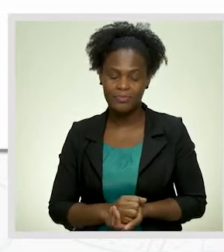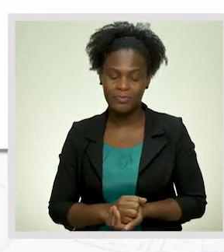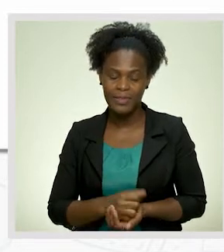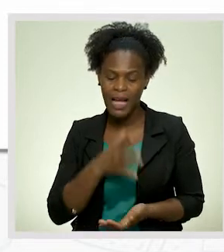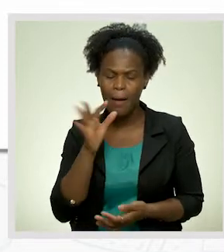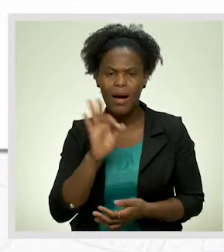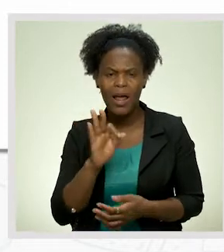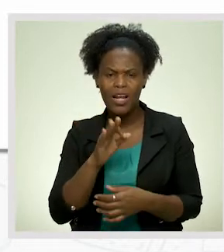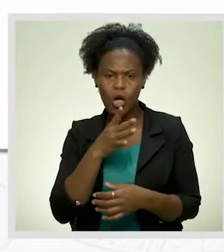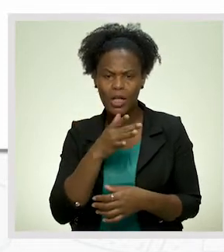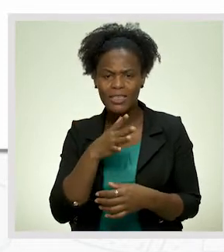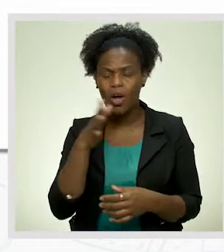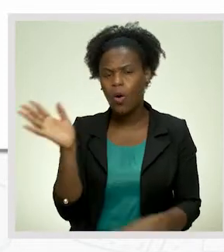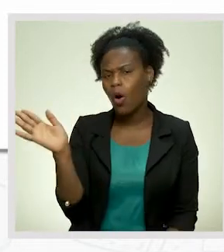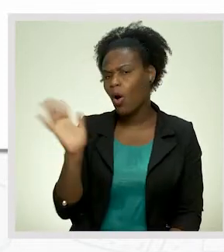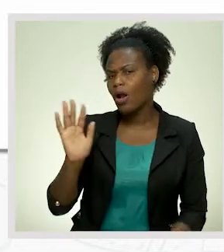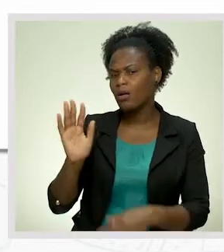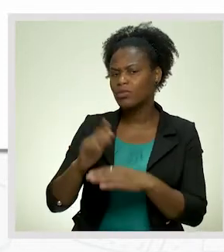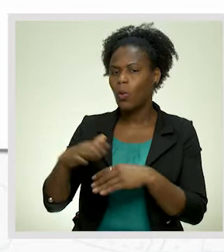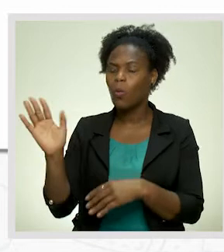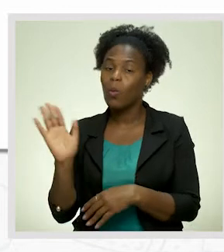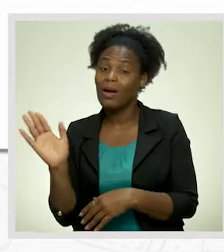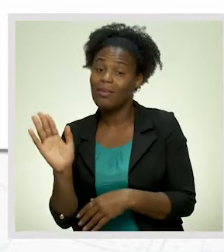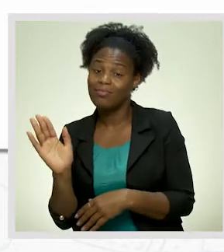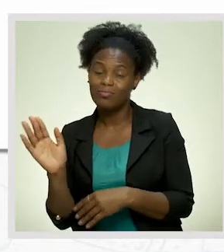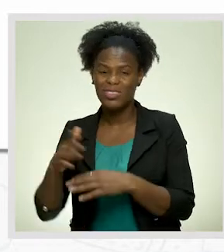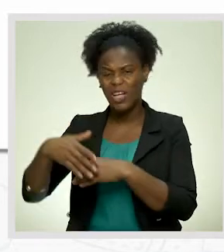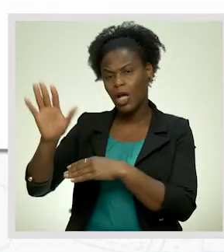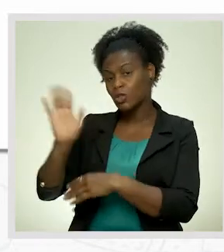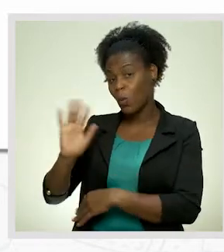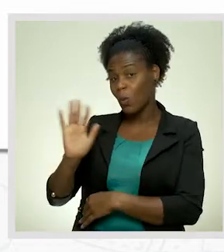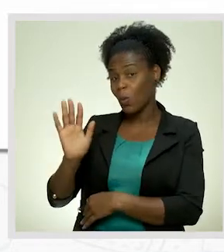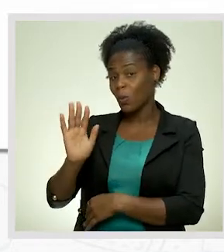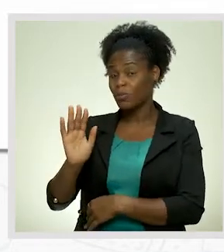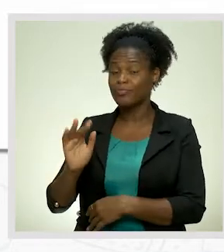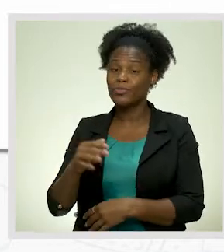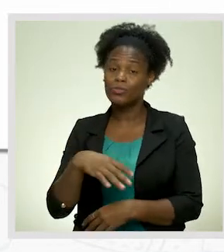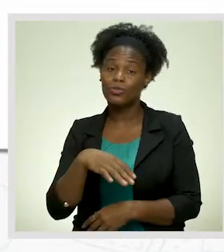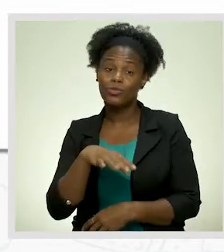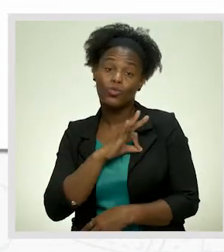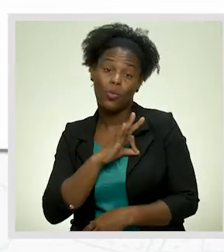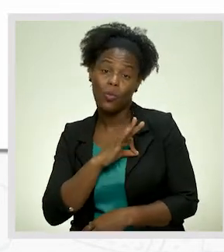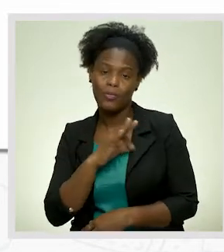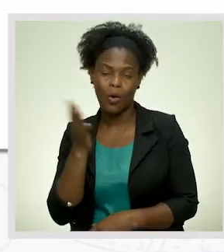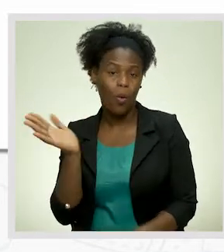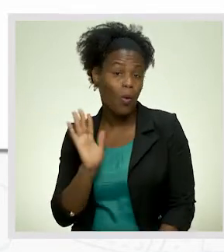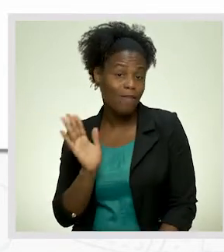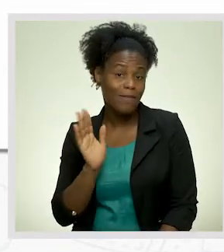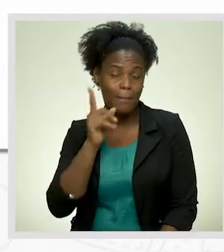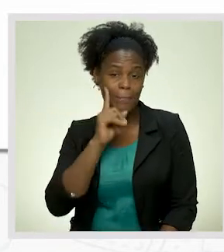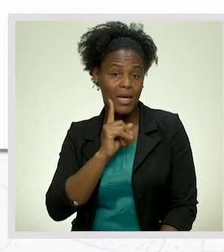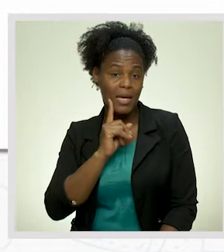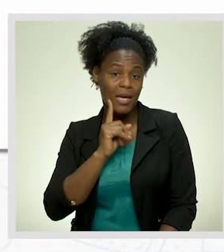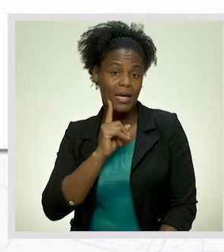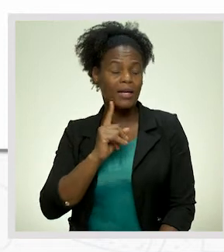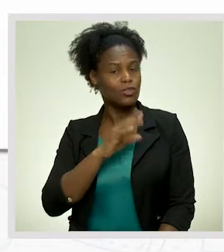au revoir monsieur et au revoir madame. Ici, c'est pour saluer? Non, c'est